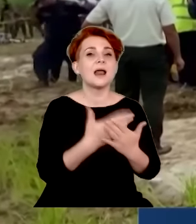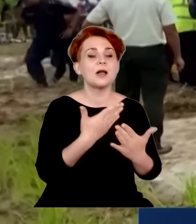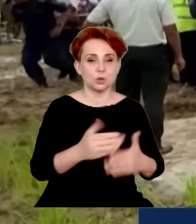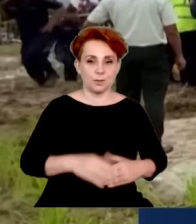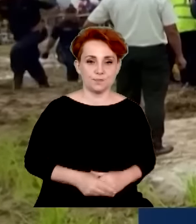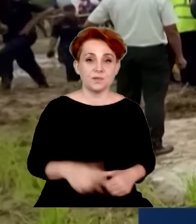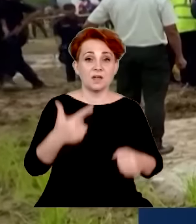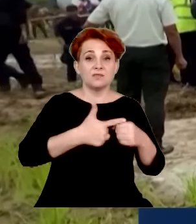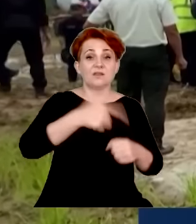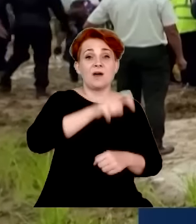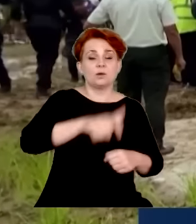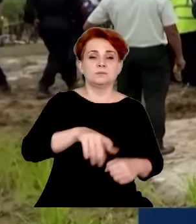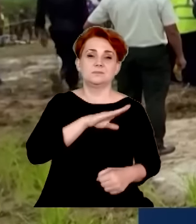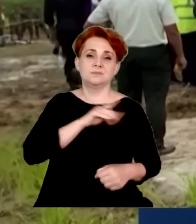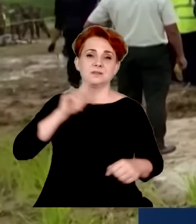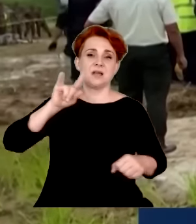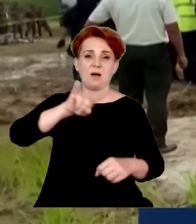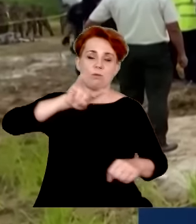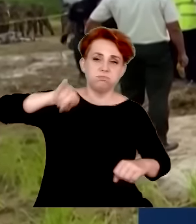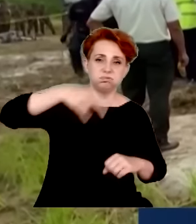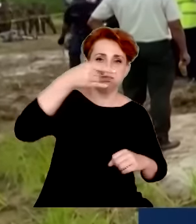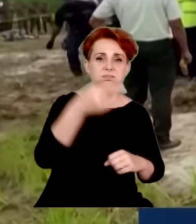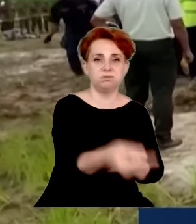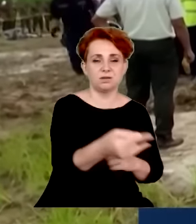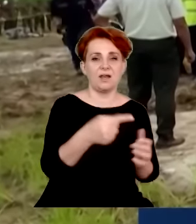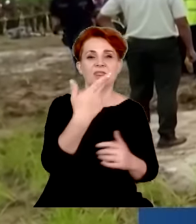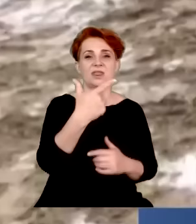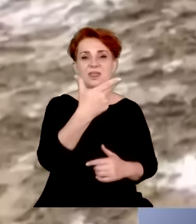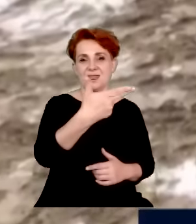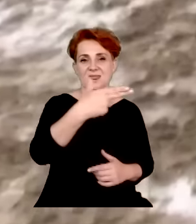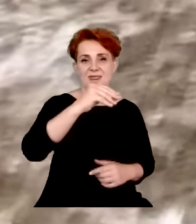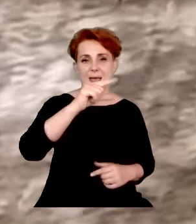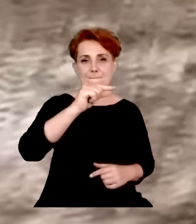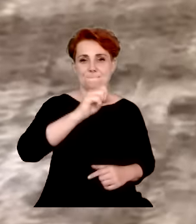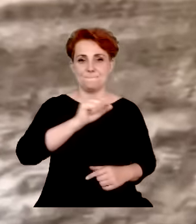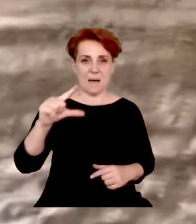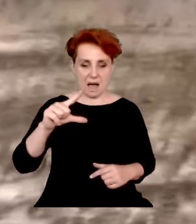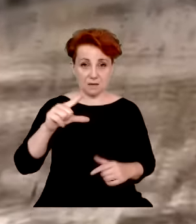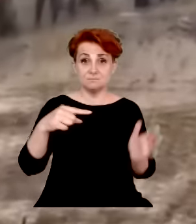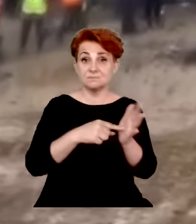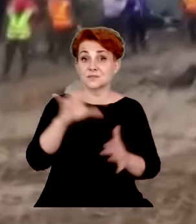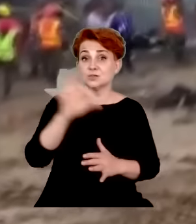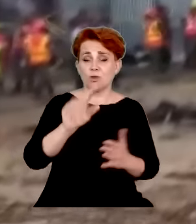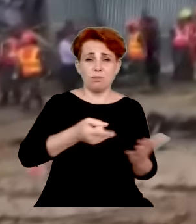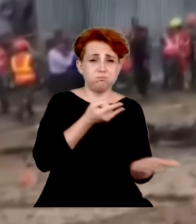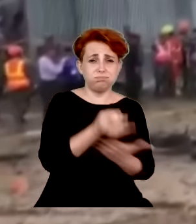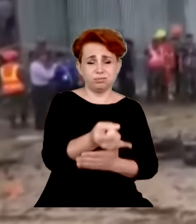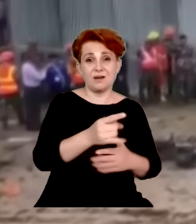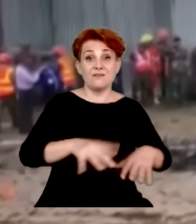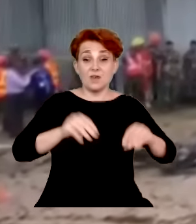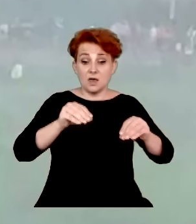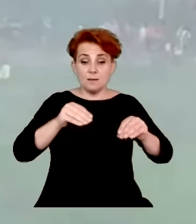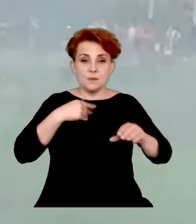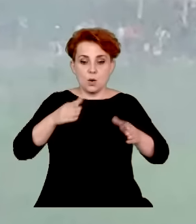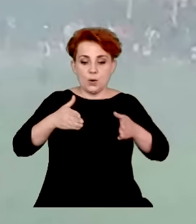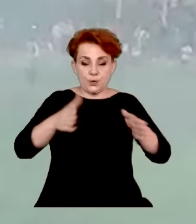22 osoby zginęły w katastrofie samolotu pasażerskiego nepalskich linii lotniczych Saurya Airlines, który w środę rozbił się i zapalił podczas startu z Katmandu,